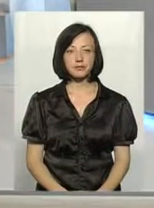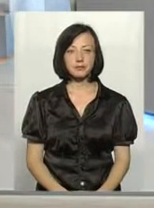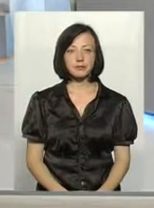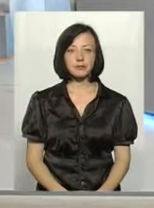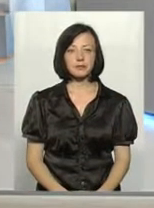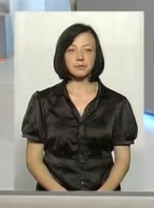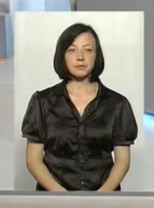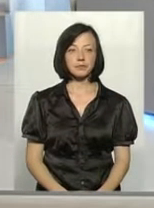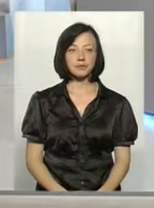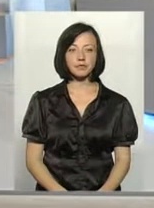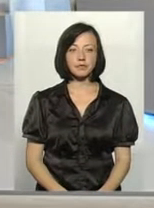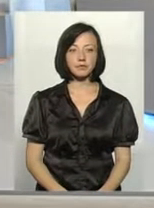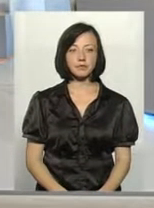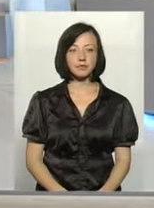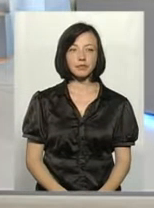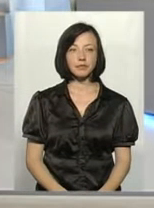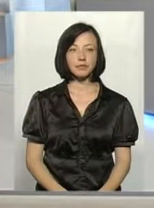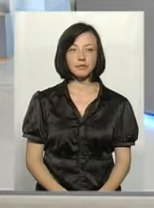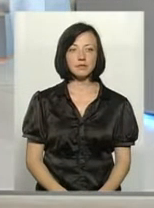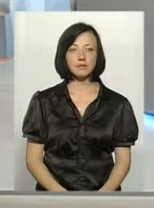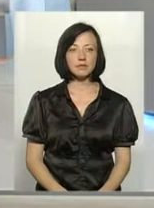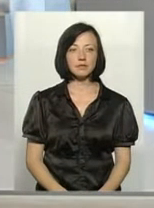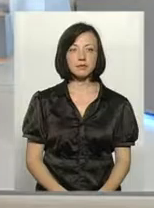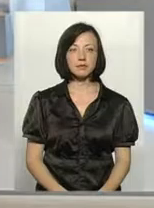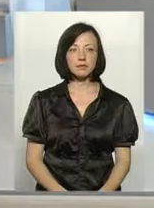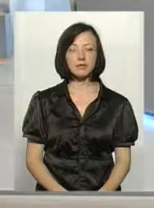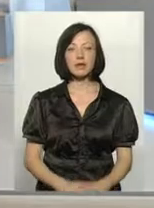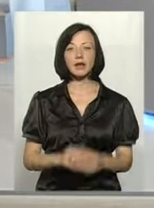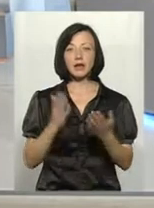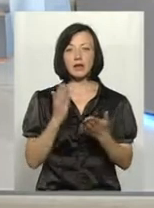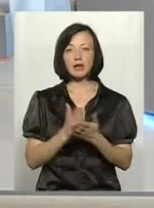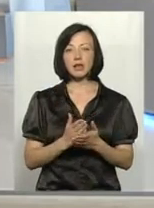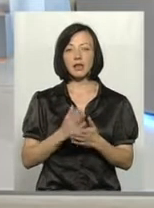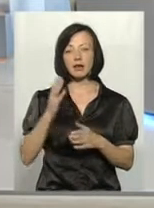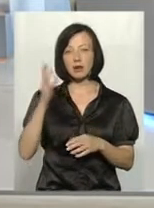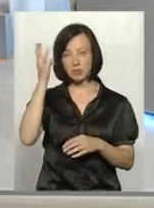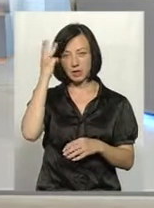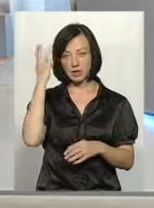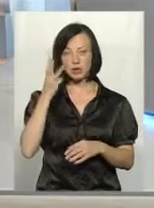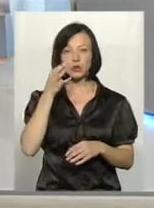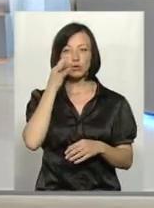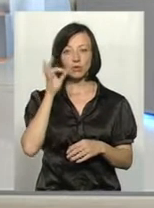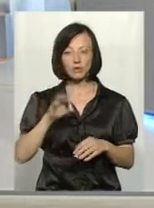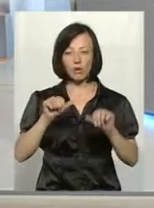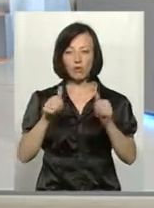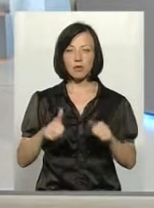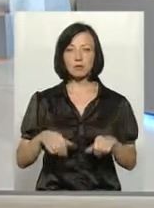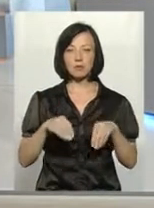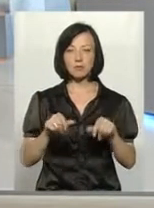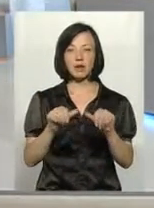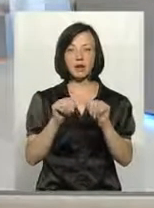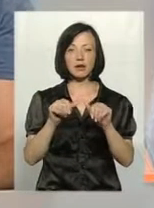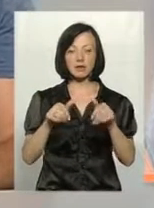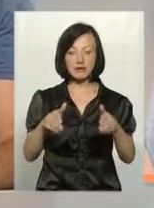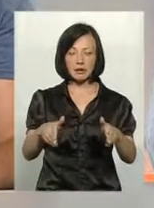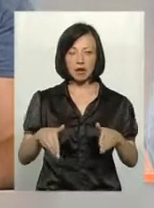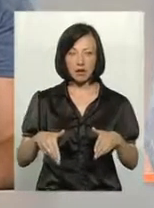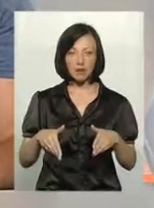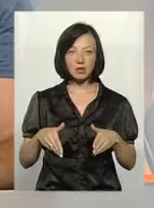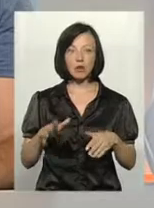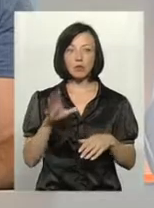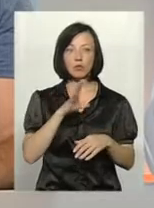громади взагалі, є вже у нас навіть на Хмельниччині практика оформлення земельних ділянок, ті,